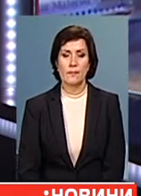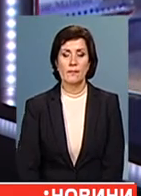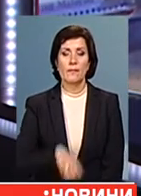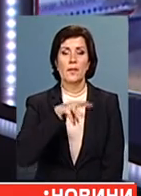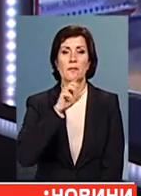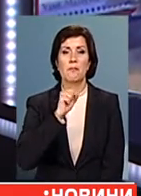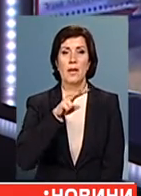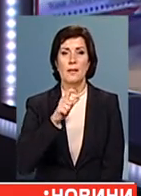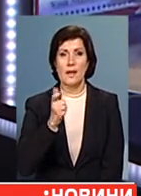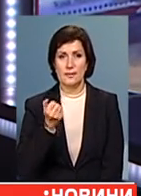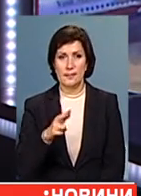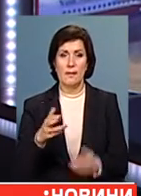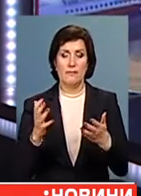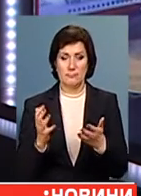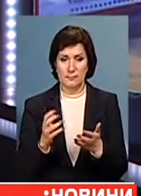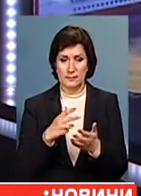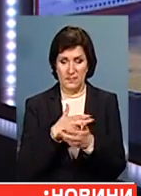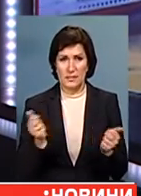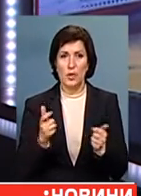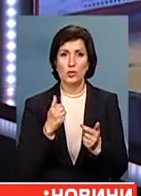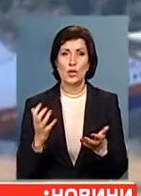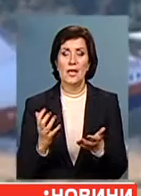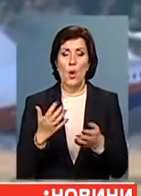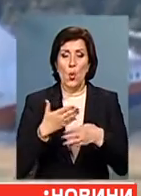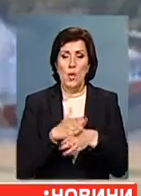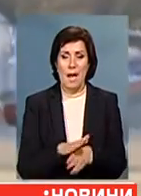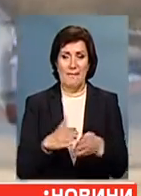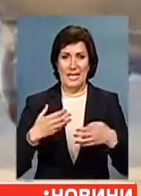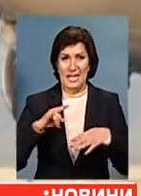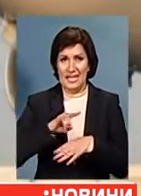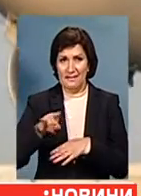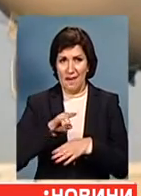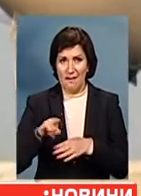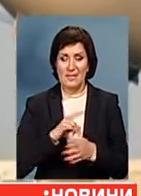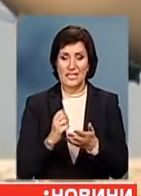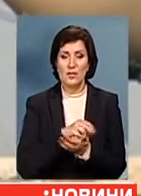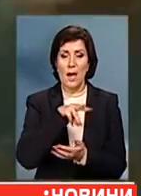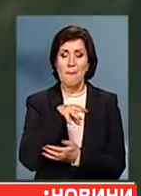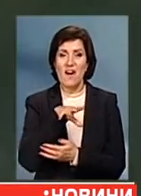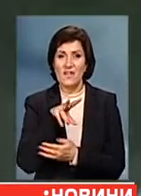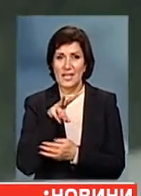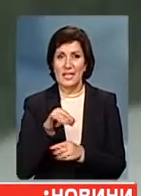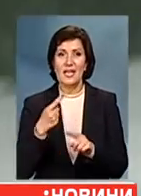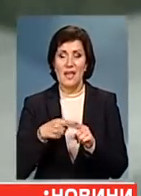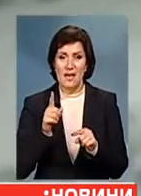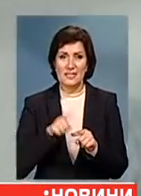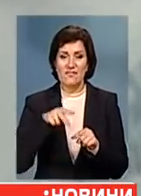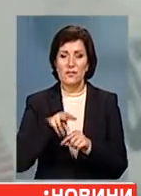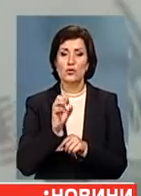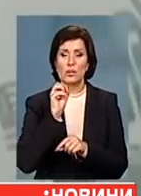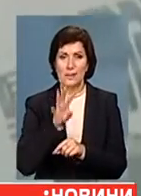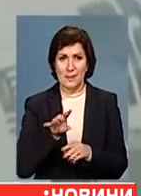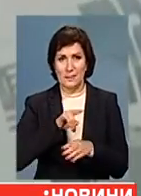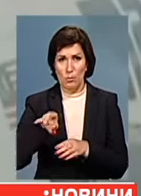Малайзія визнала, що уламки літака, знайдені на Маврикії, це фрагменти зниклого в березні 2014-го Боїнга малайзійських